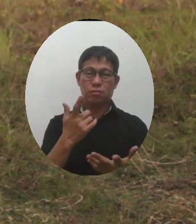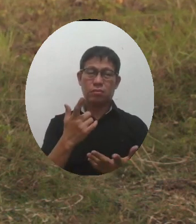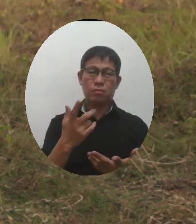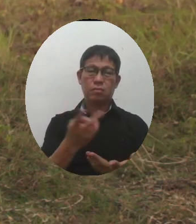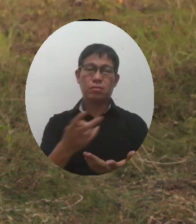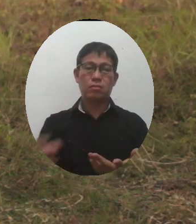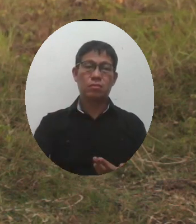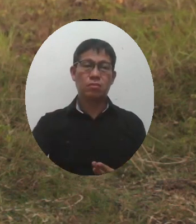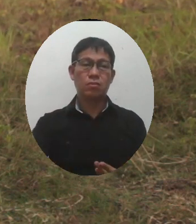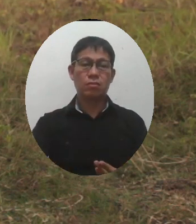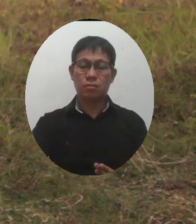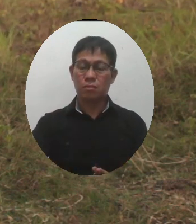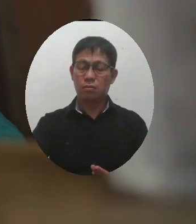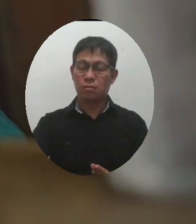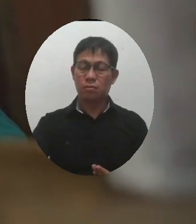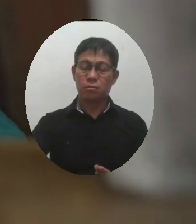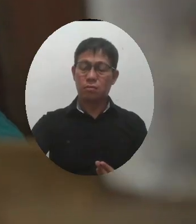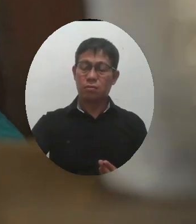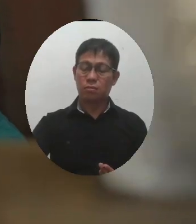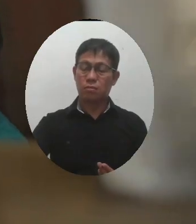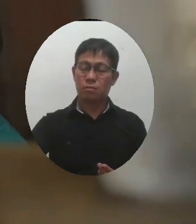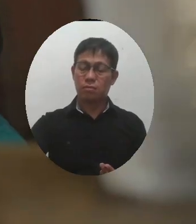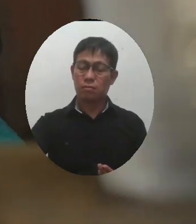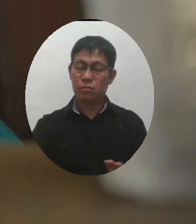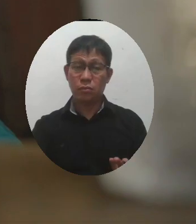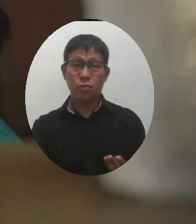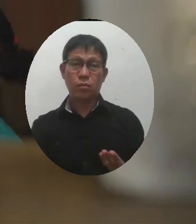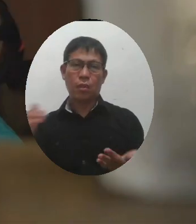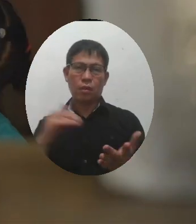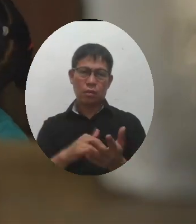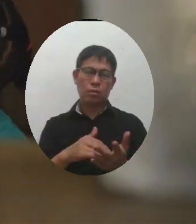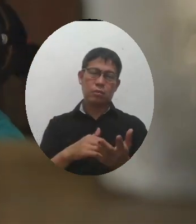dun sa kambal. So ngayon pong bigla siyang